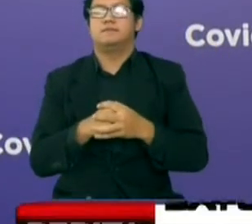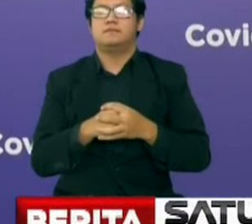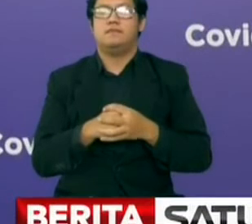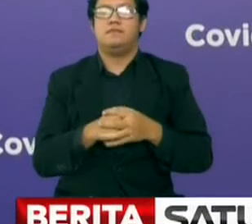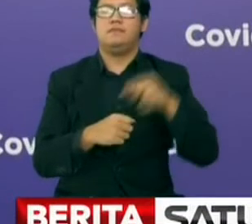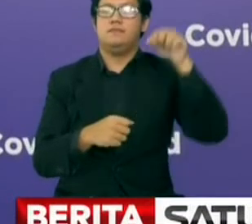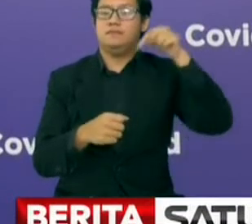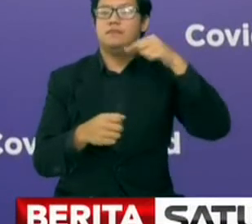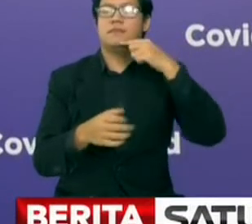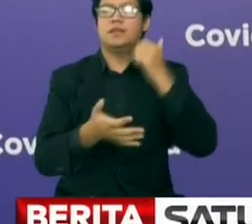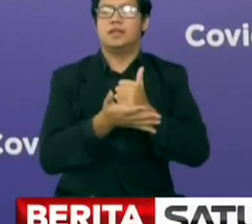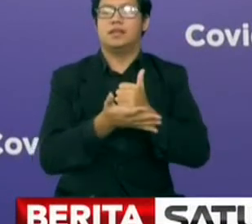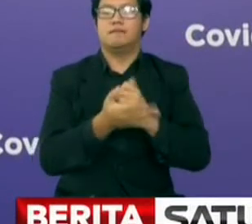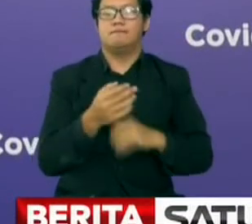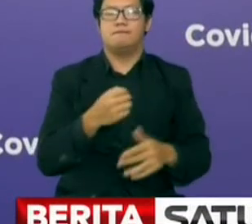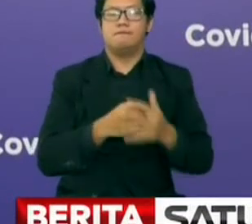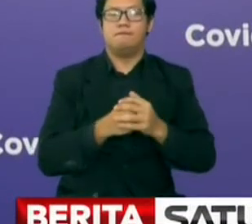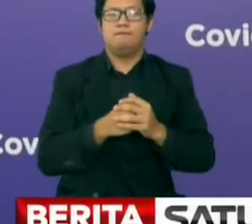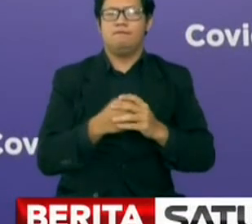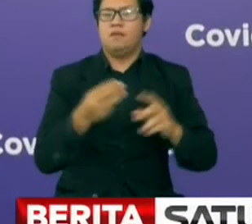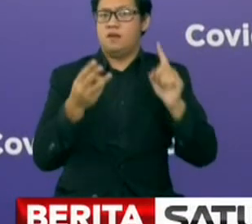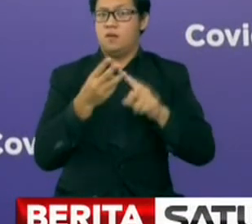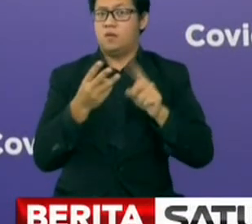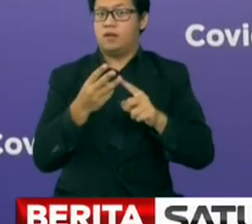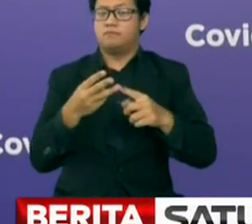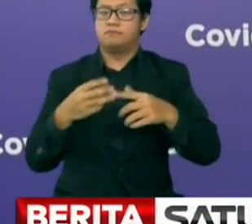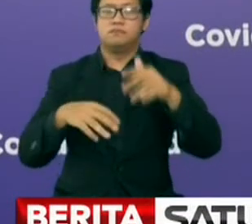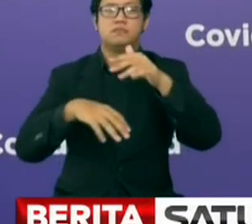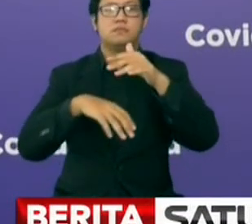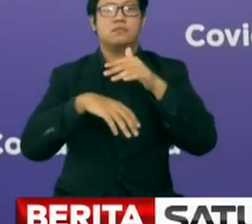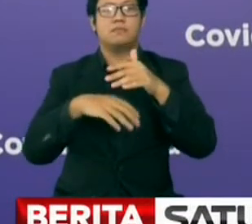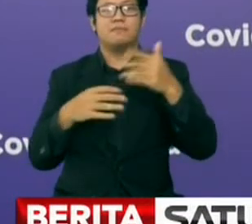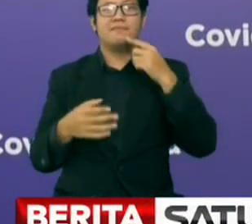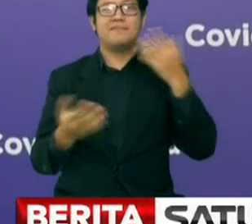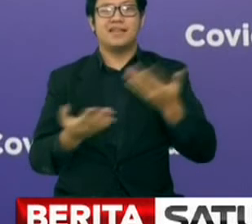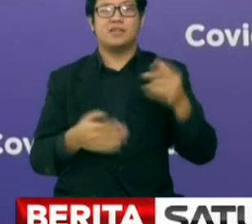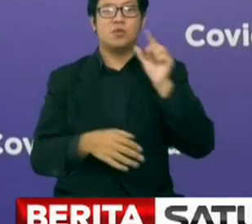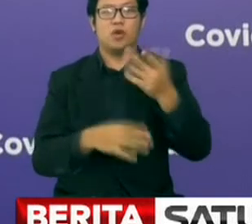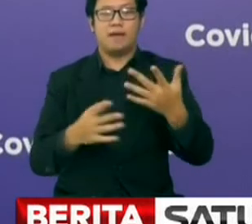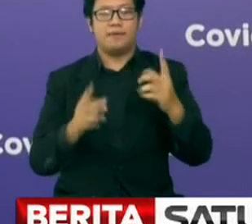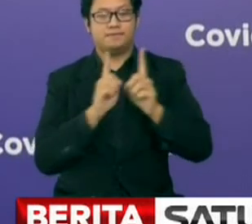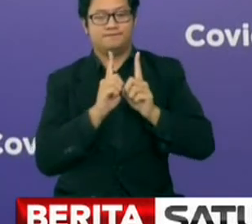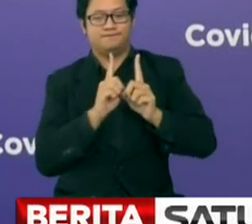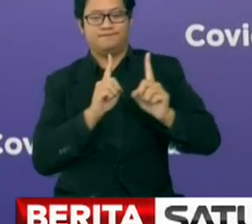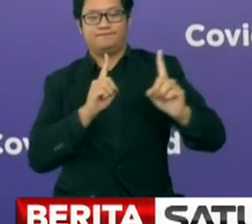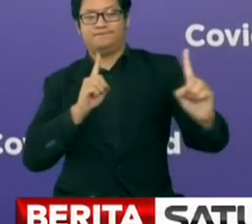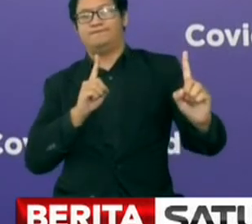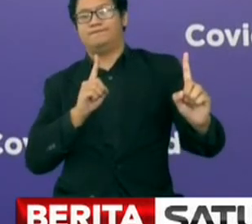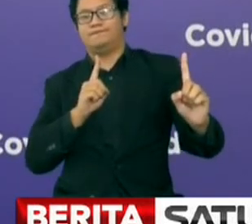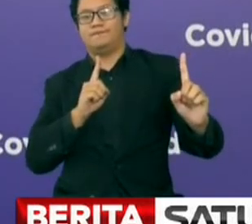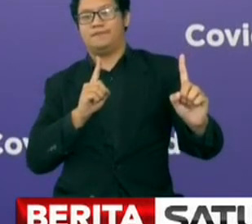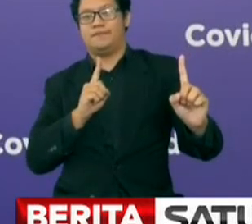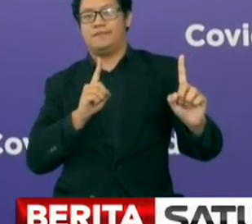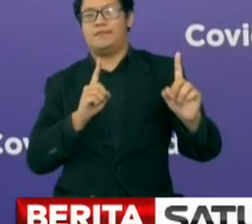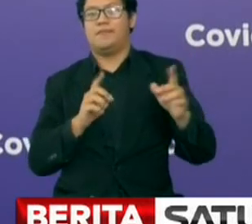ini menjadi penting Hai kemudian membudayakan untuk bisa menjaga jarak fisik pada saat melakukan